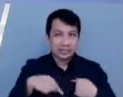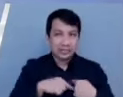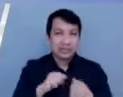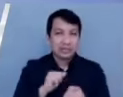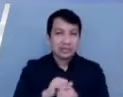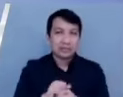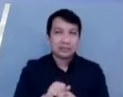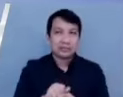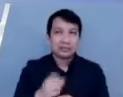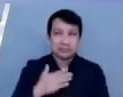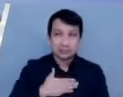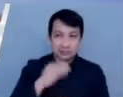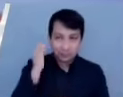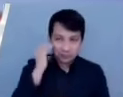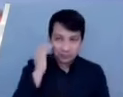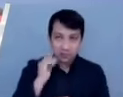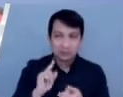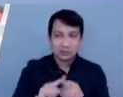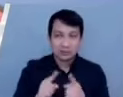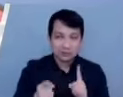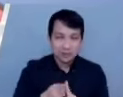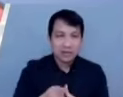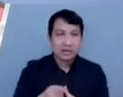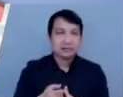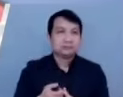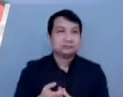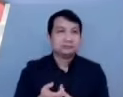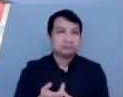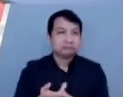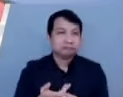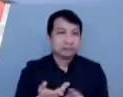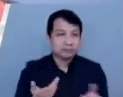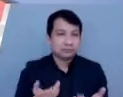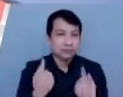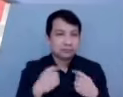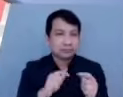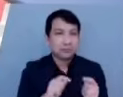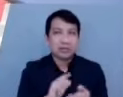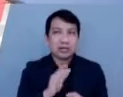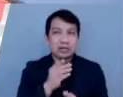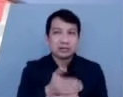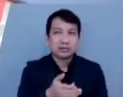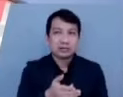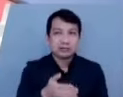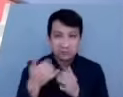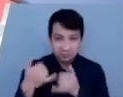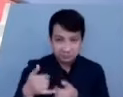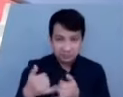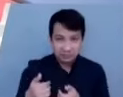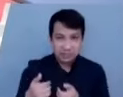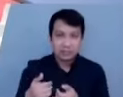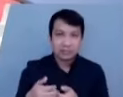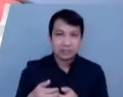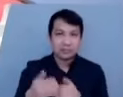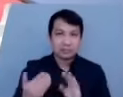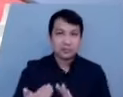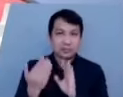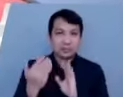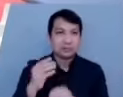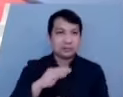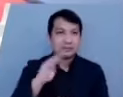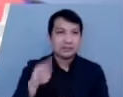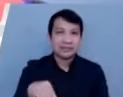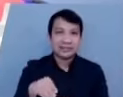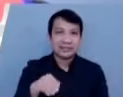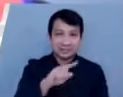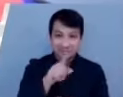ko, kaibigan, parang nag-try po kami sa playground po. Nasa tapat po ng Manila Zoo.